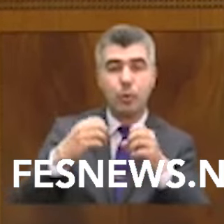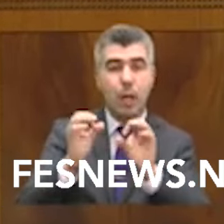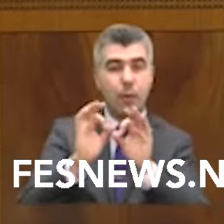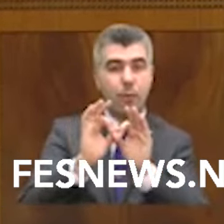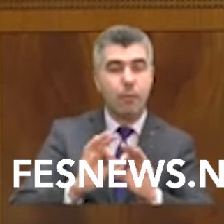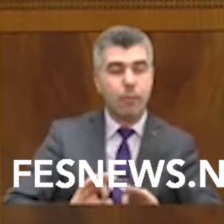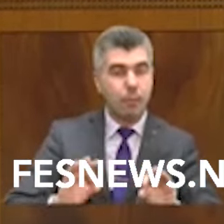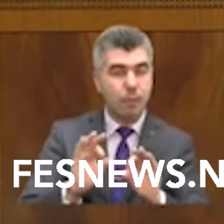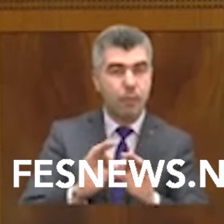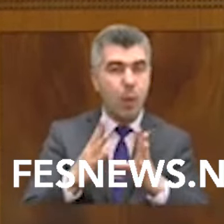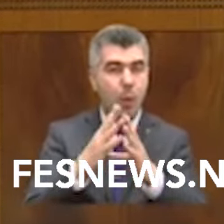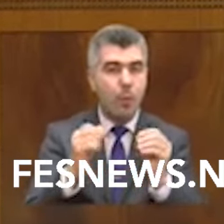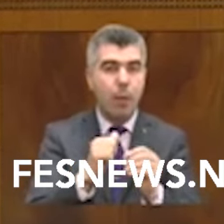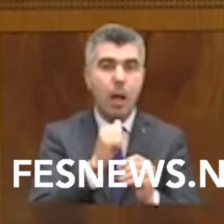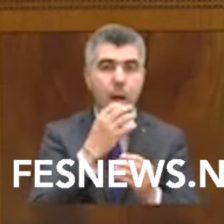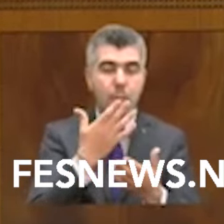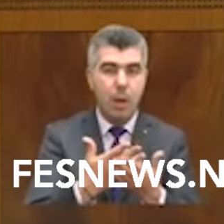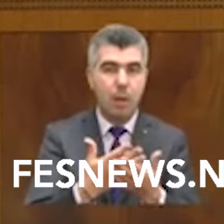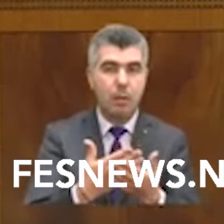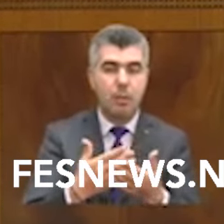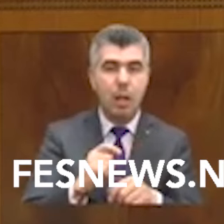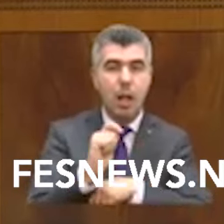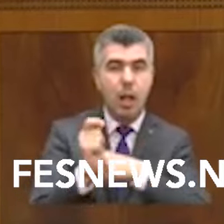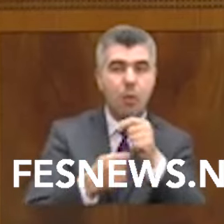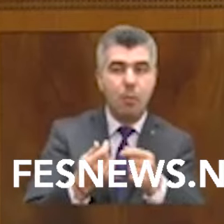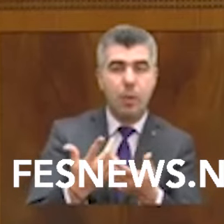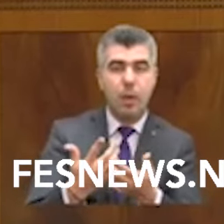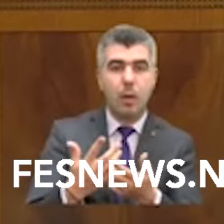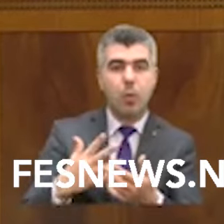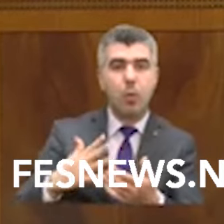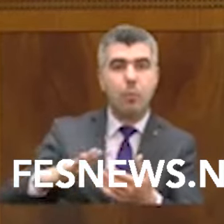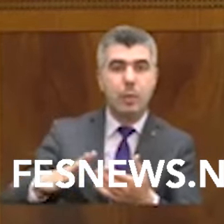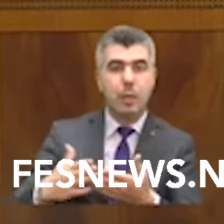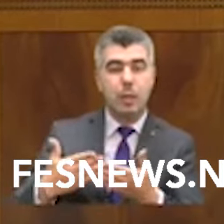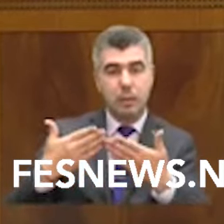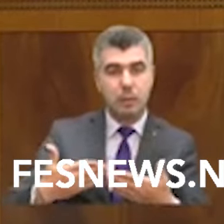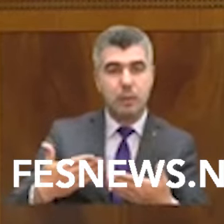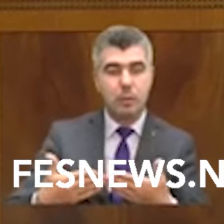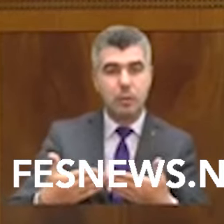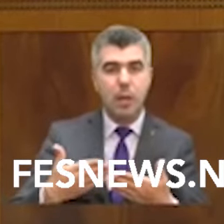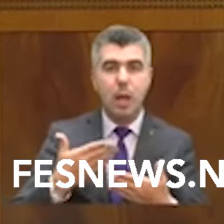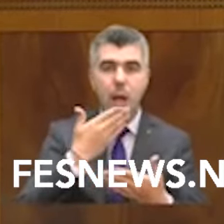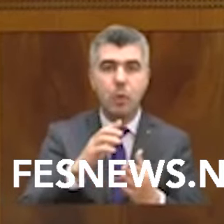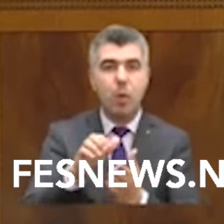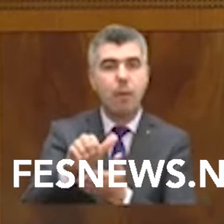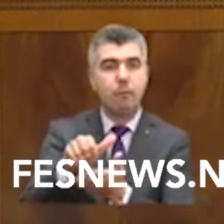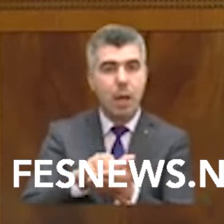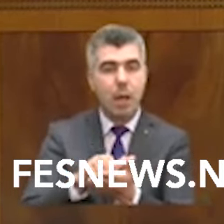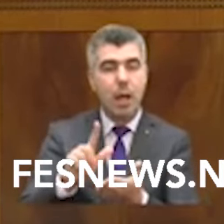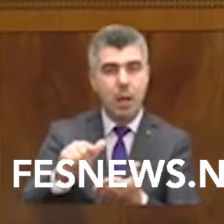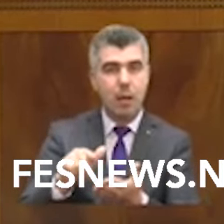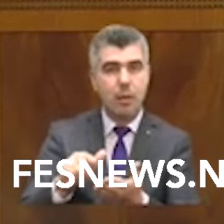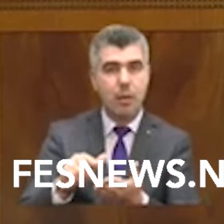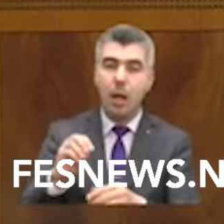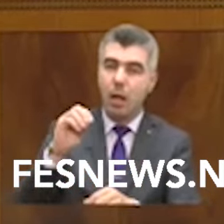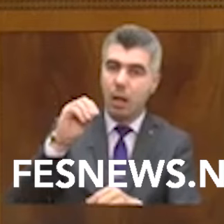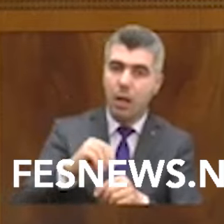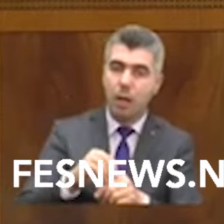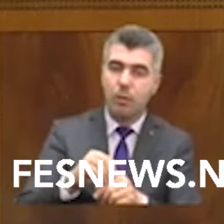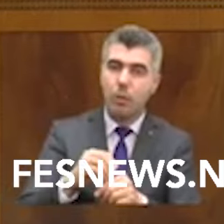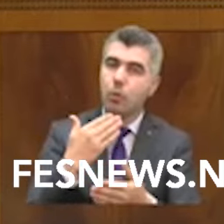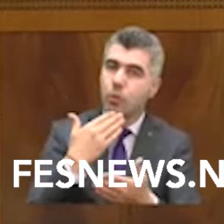وما كاينش الملا في البيريمتر ريغي ولا حتى بلاصه، وتكون عندكم هذه الامكانيات ديال الفلاحه، مره اخرى كنقول لكم